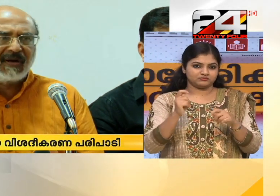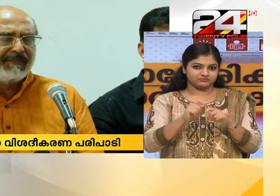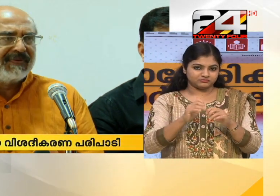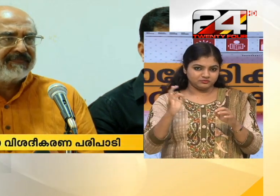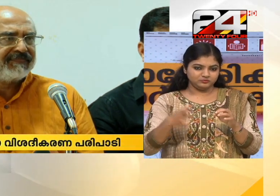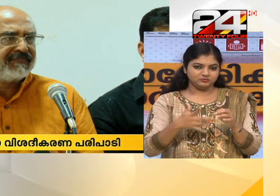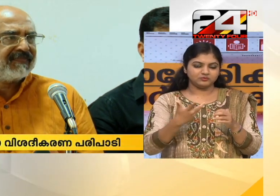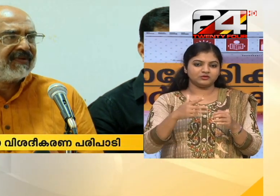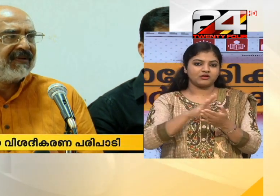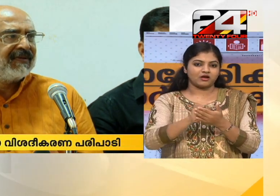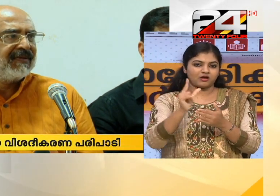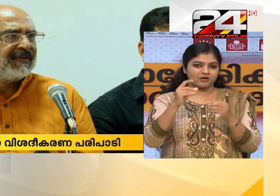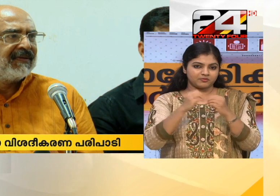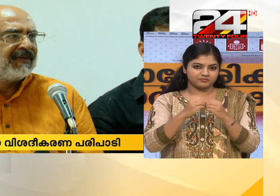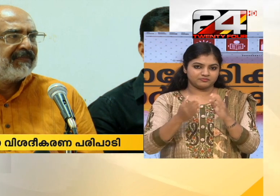ട്രാൻസ്പോർട്ട് ഹബ്ബ്,